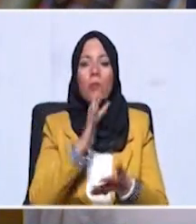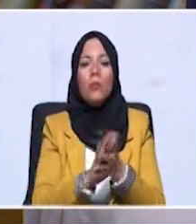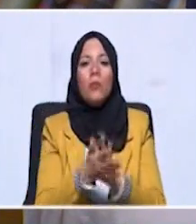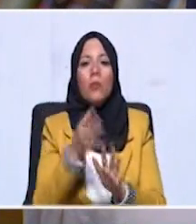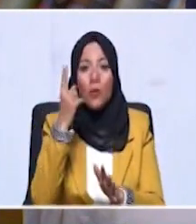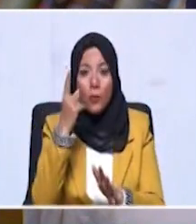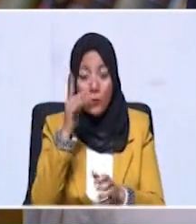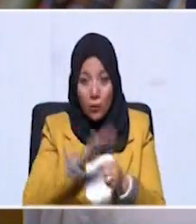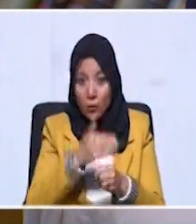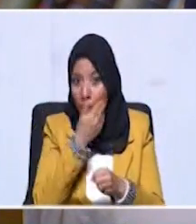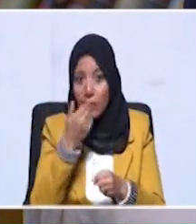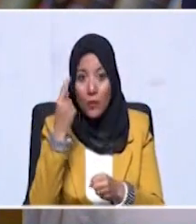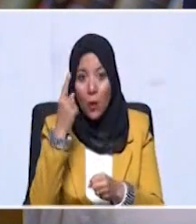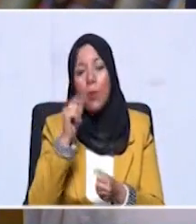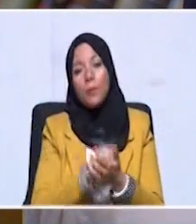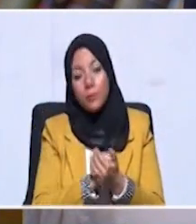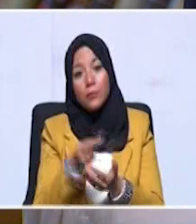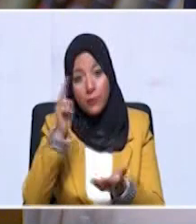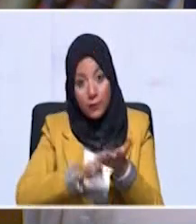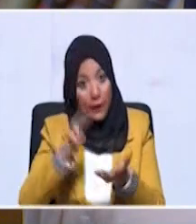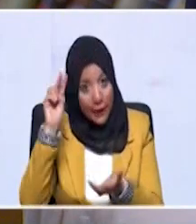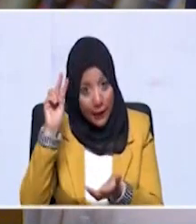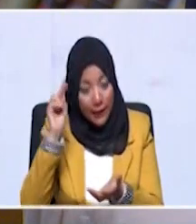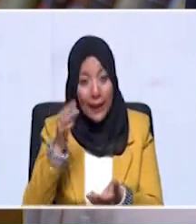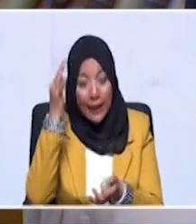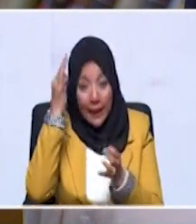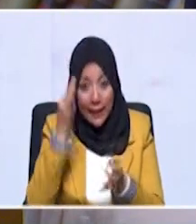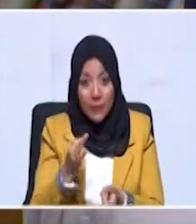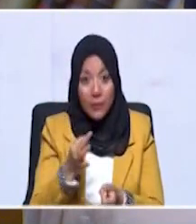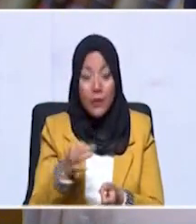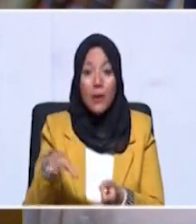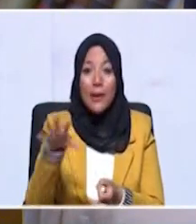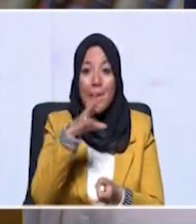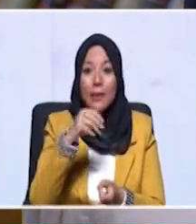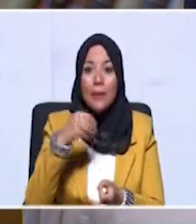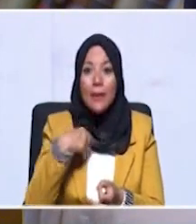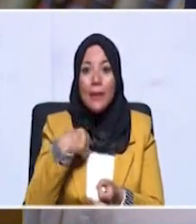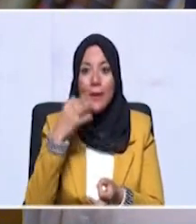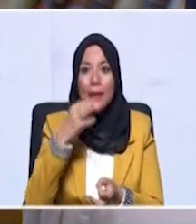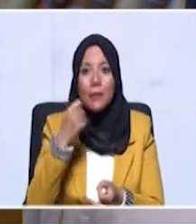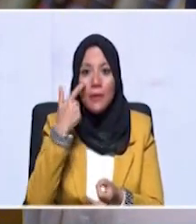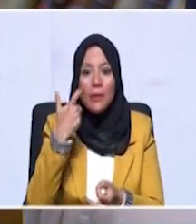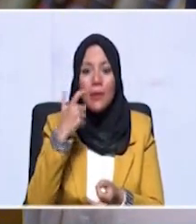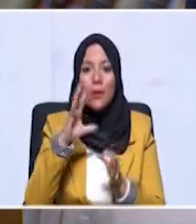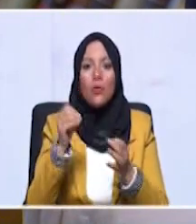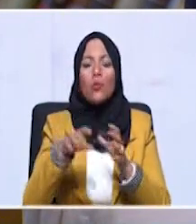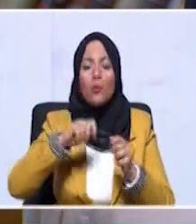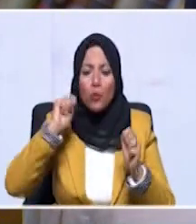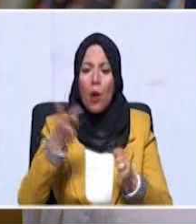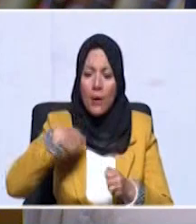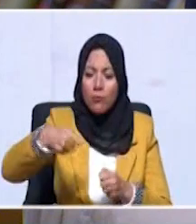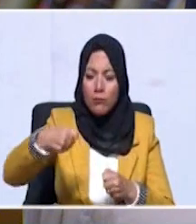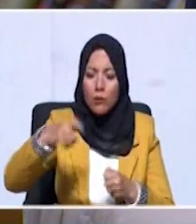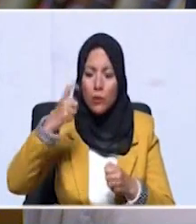ولا يومين ده الواجب الاول الواجب الثاني علينا ان نهرع الى المصاحف